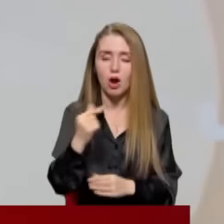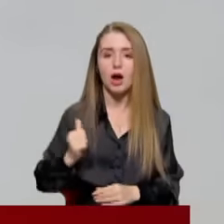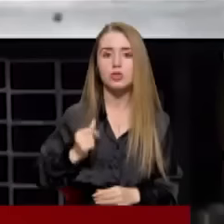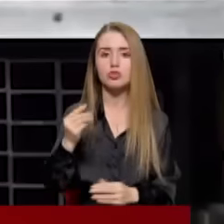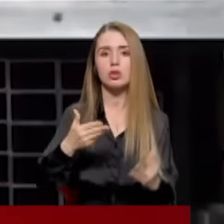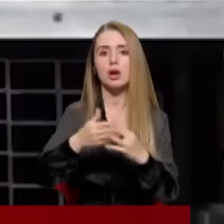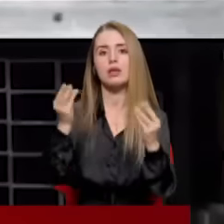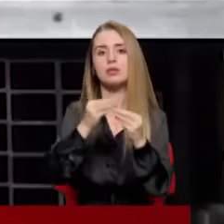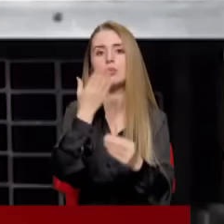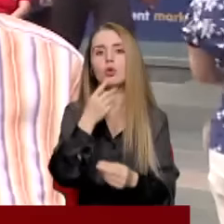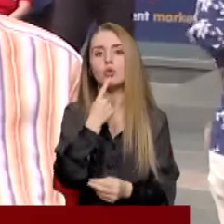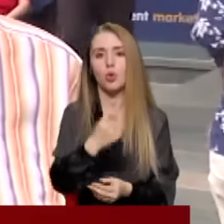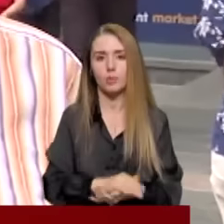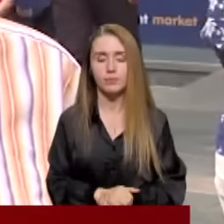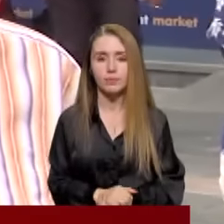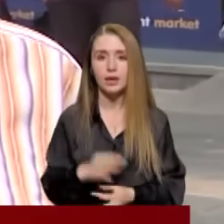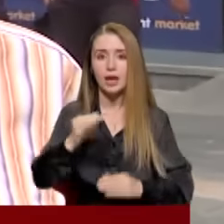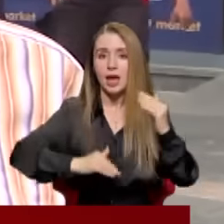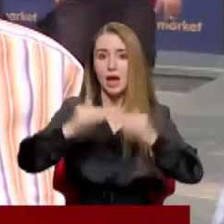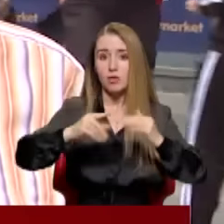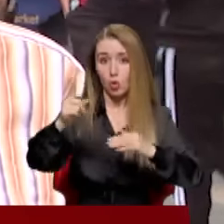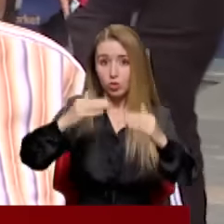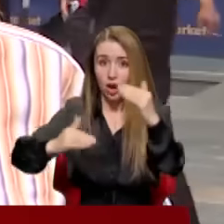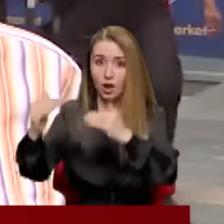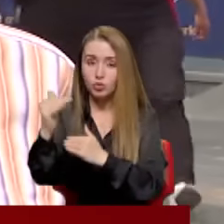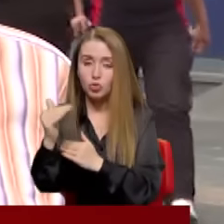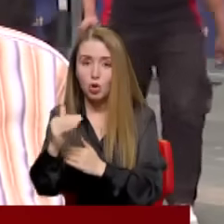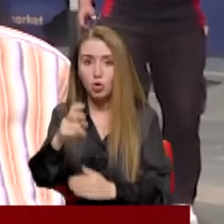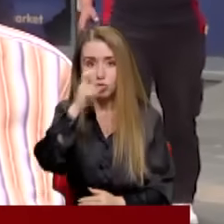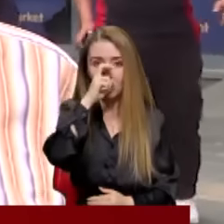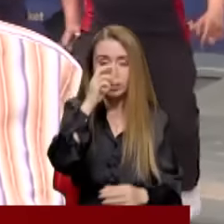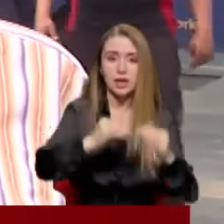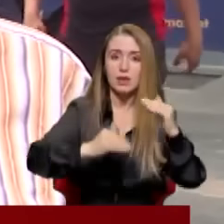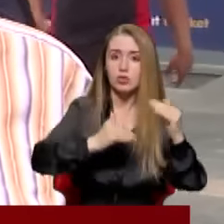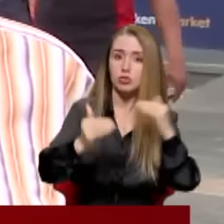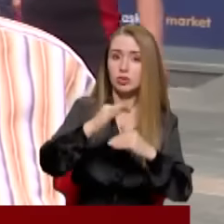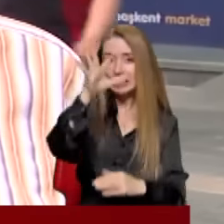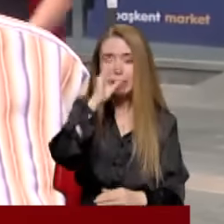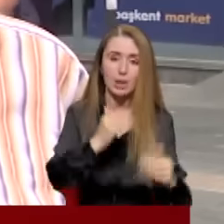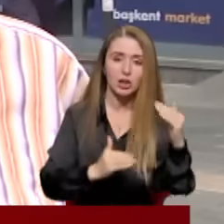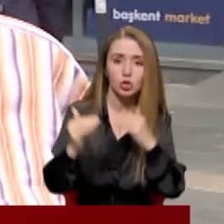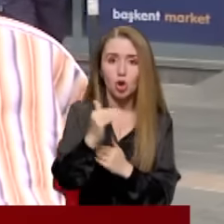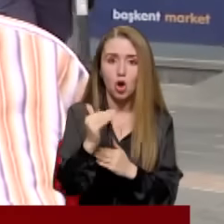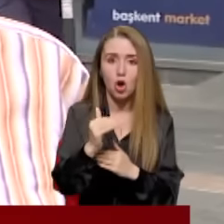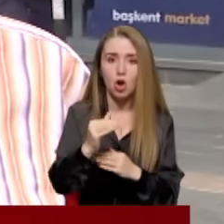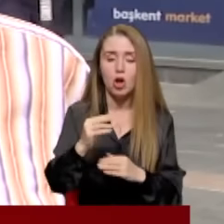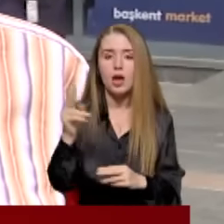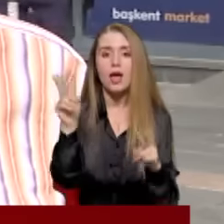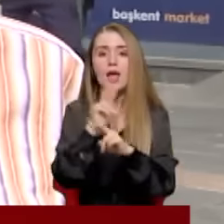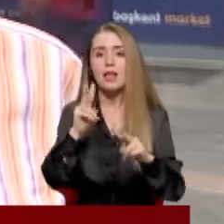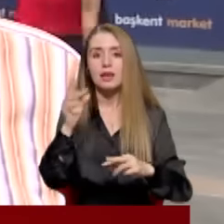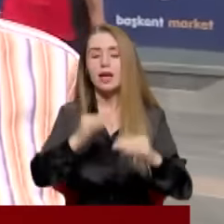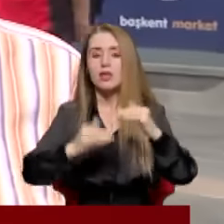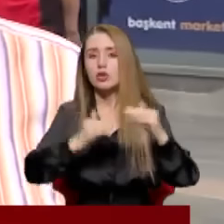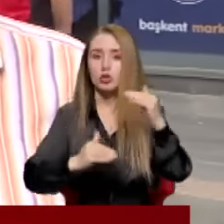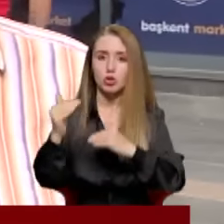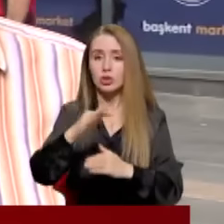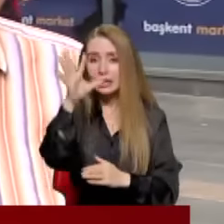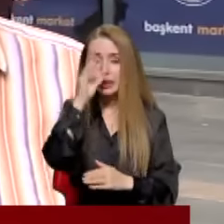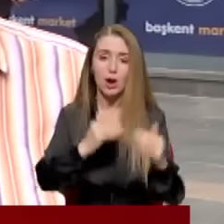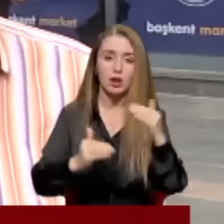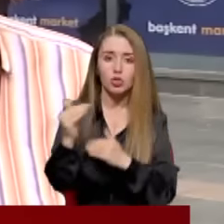zam yapılmayacağını söylüyor. Enflasyonu onlar artırıyor. Peki doğalgazın enflasyonunu kim artırıyor? Elektriğin enflasyonunu kim artırıyor? Onlar